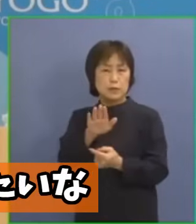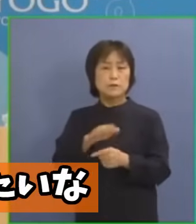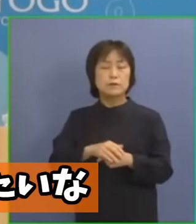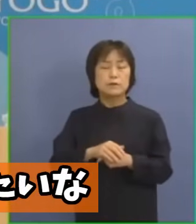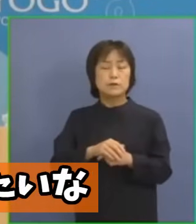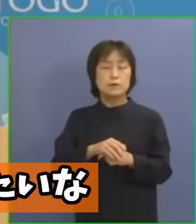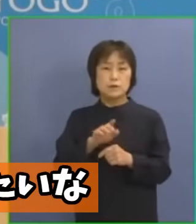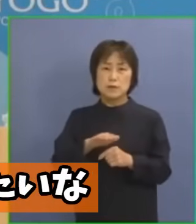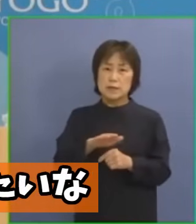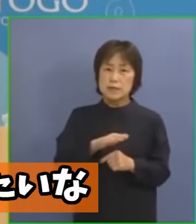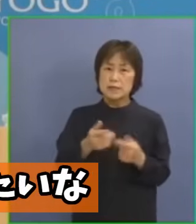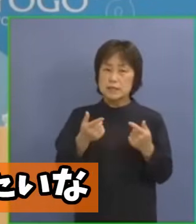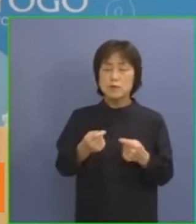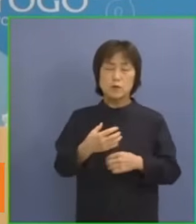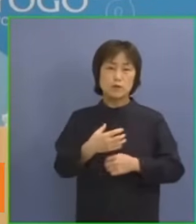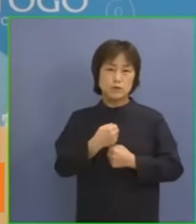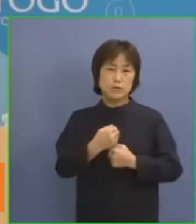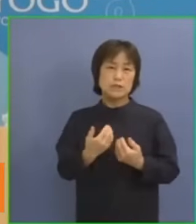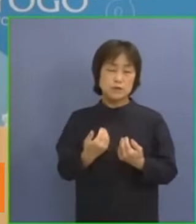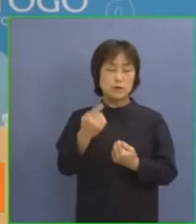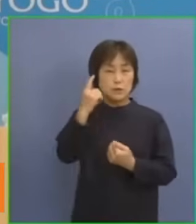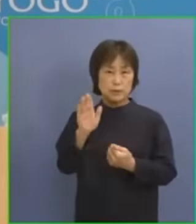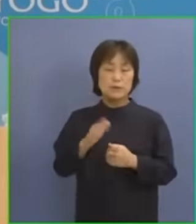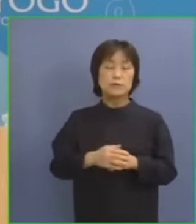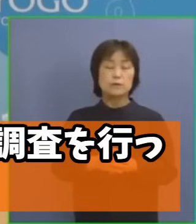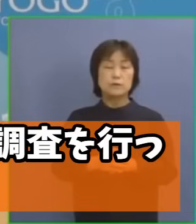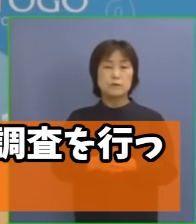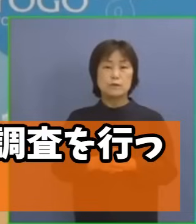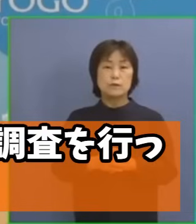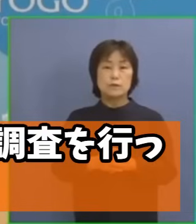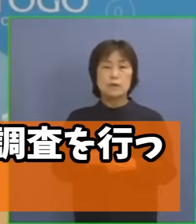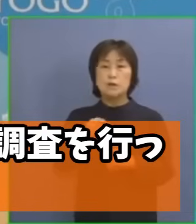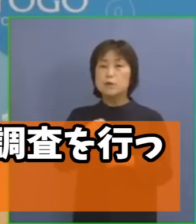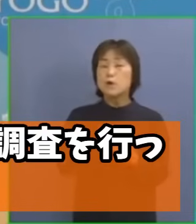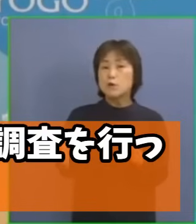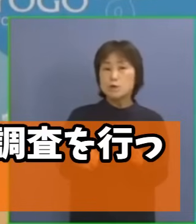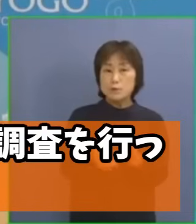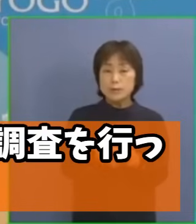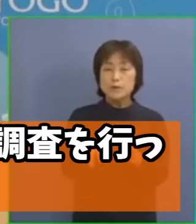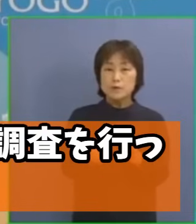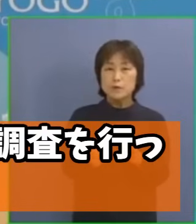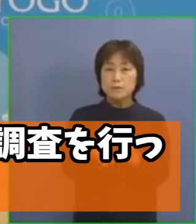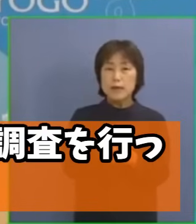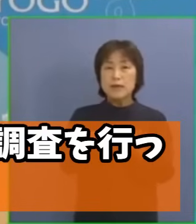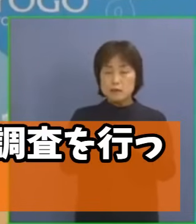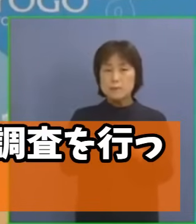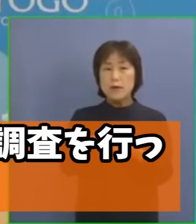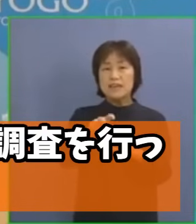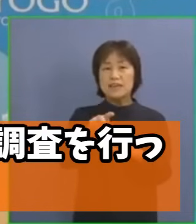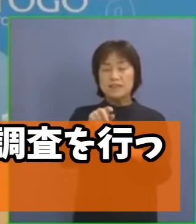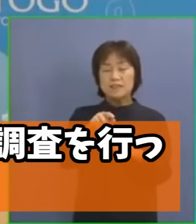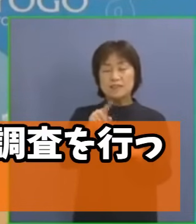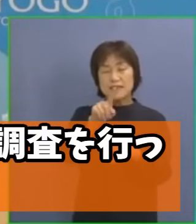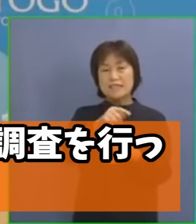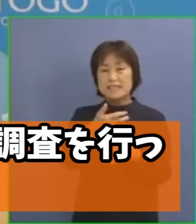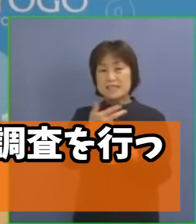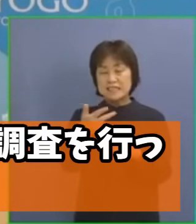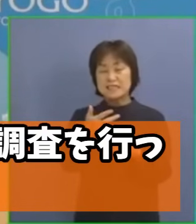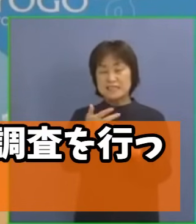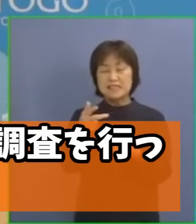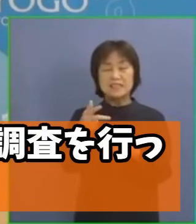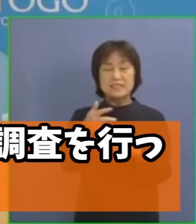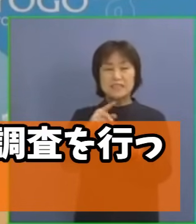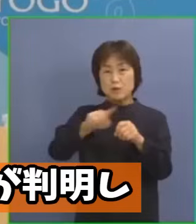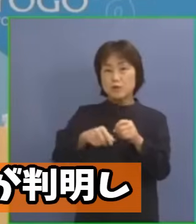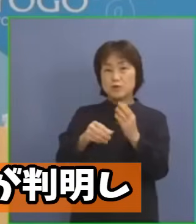そのあたりはご注意いただきたいなというふうに考えています。で、まあ、以上含めて現在人事当局を中心に、まあ、調査を行って